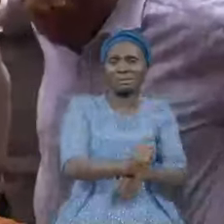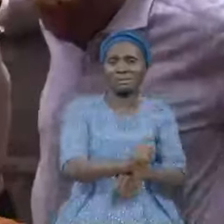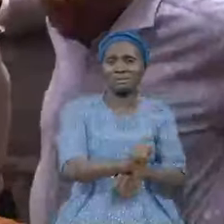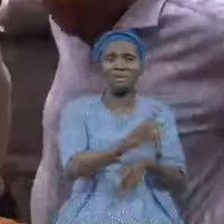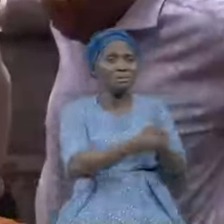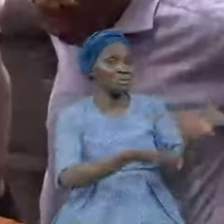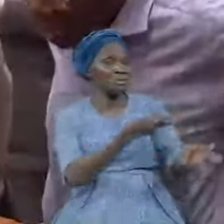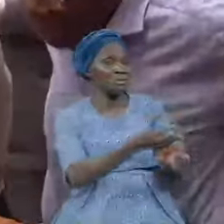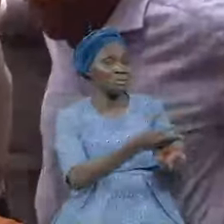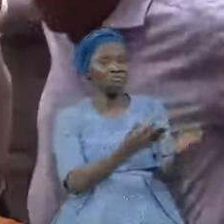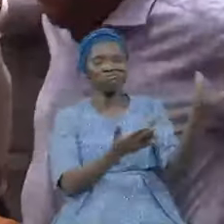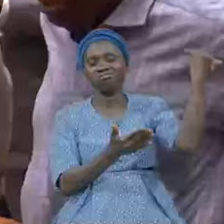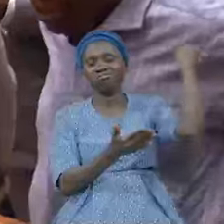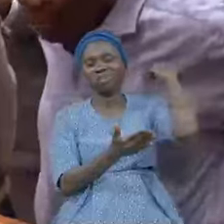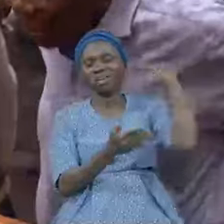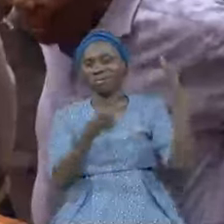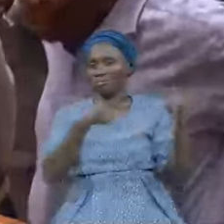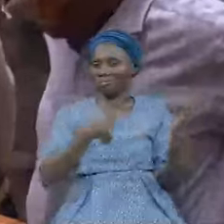le monde derrière moi,